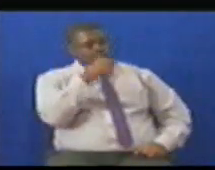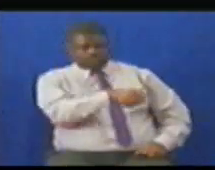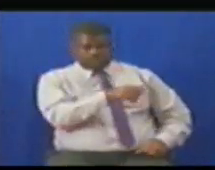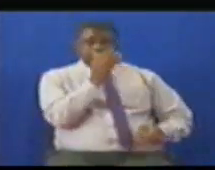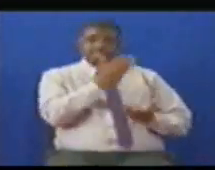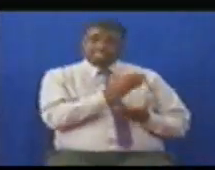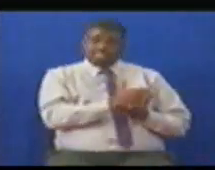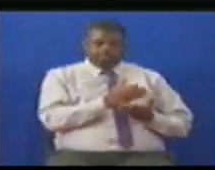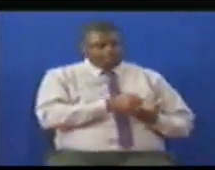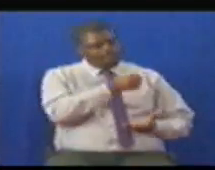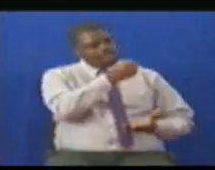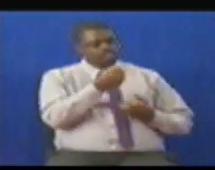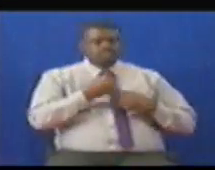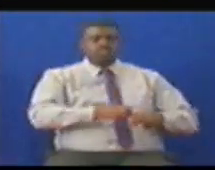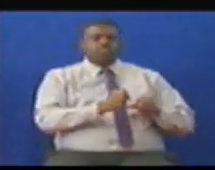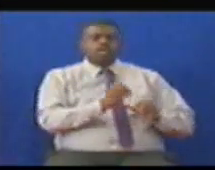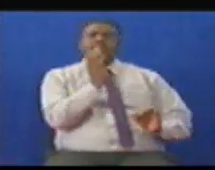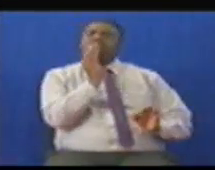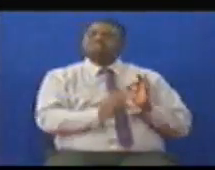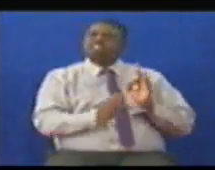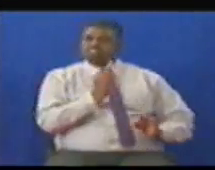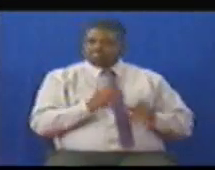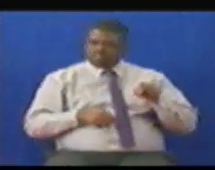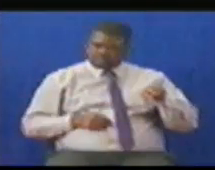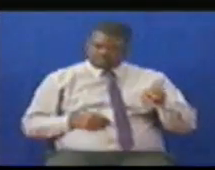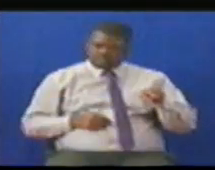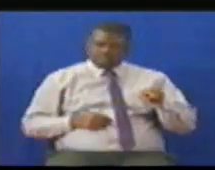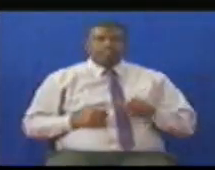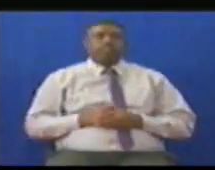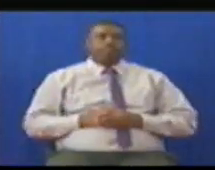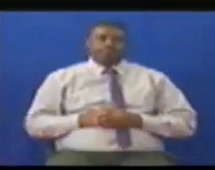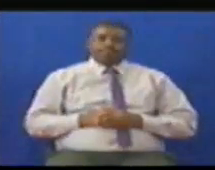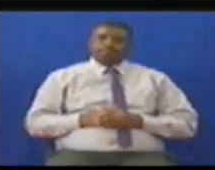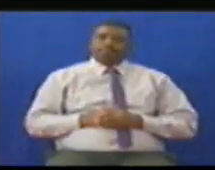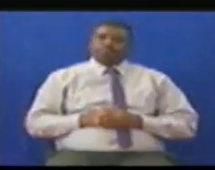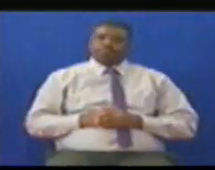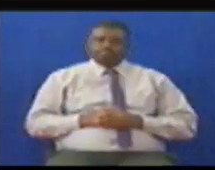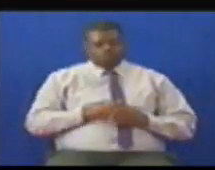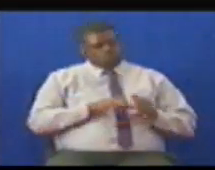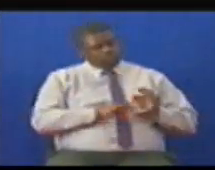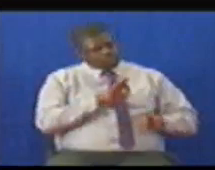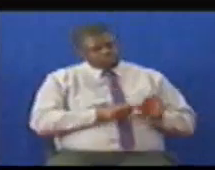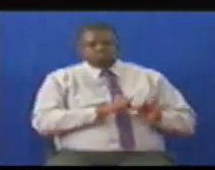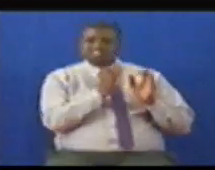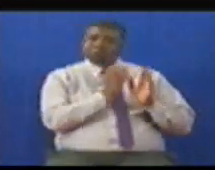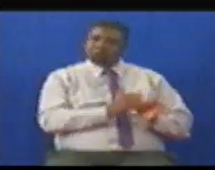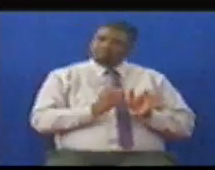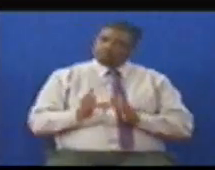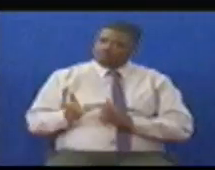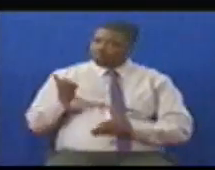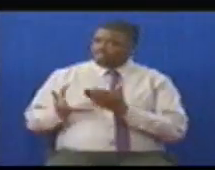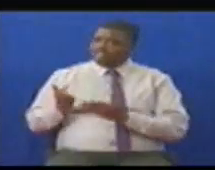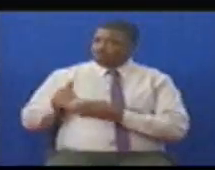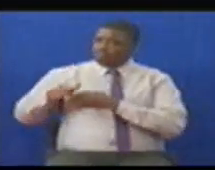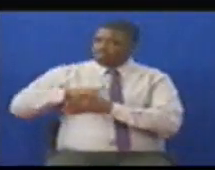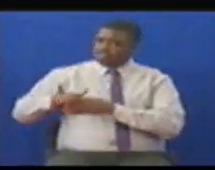ufanisi. Uzingatiaji wa maoni unaonekana katika 1 wa taarifa ya kamati. Uchambuzi wa mpango wa makadirio ya mapato na matumizi